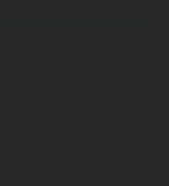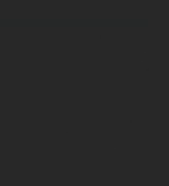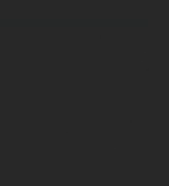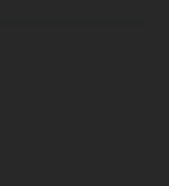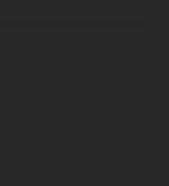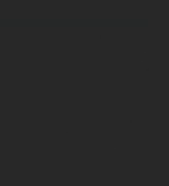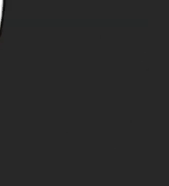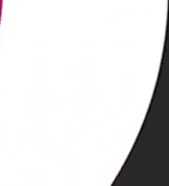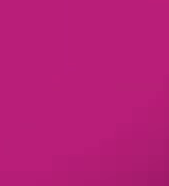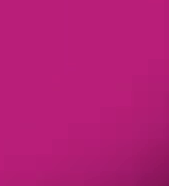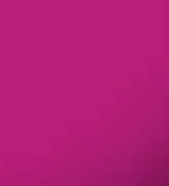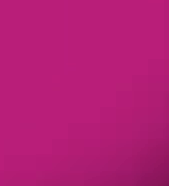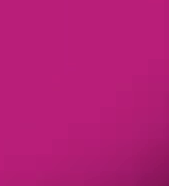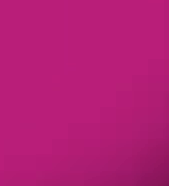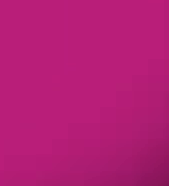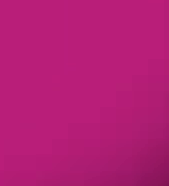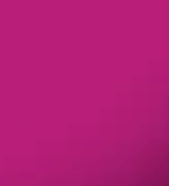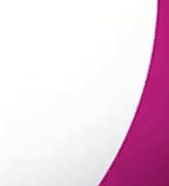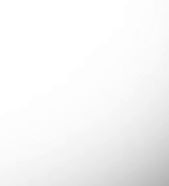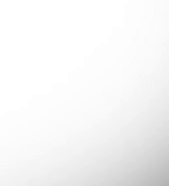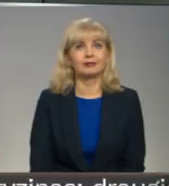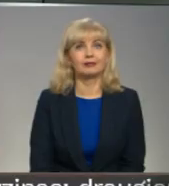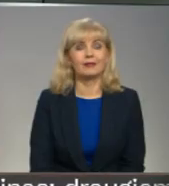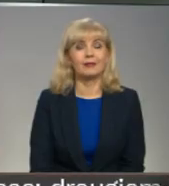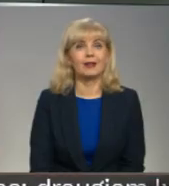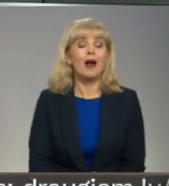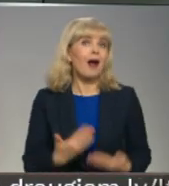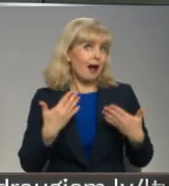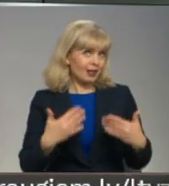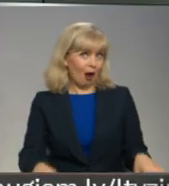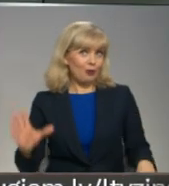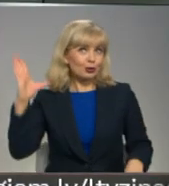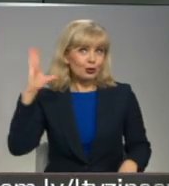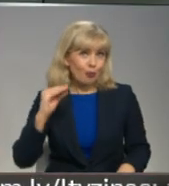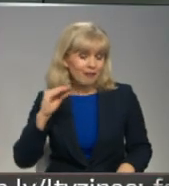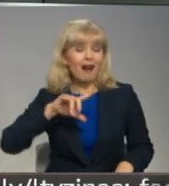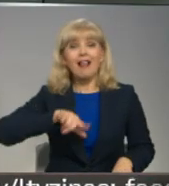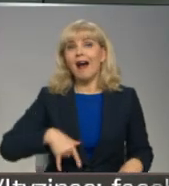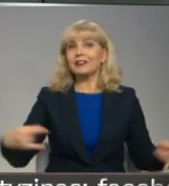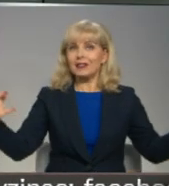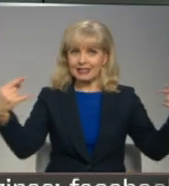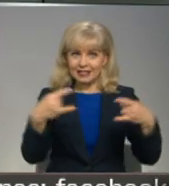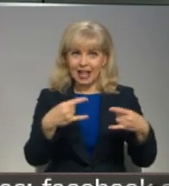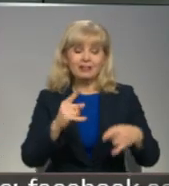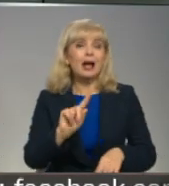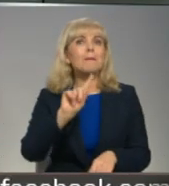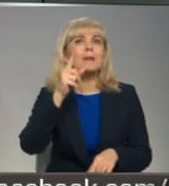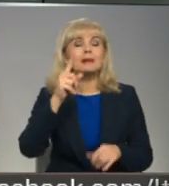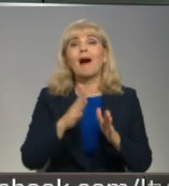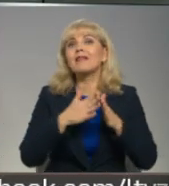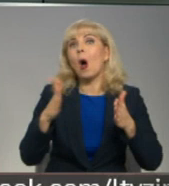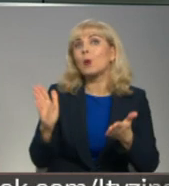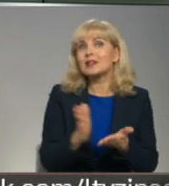Re, viss ēters ir te! Jau šovakar Latvijas televīzijā pirmās